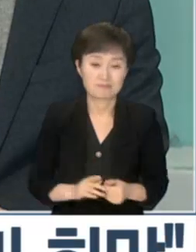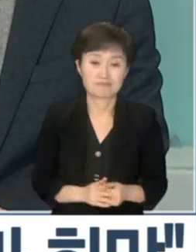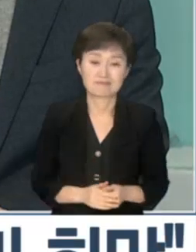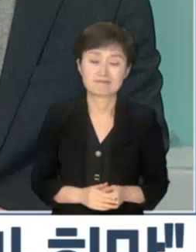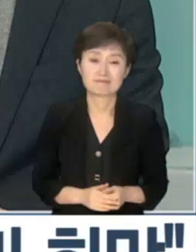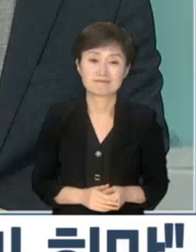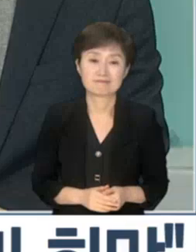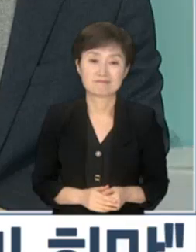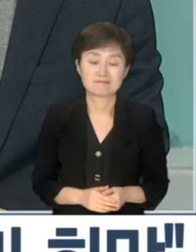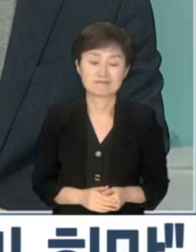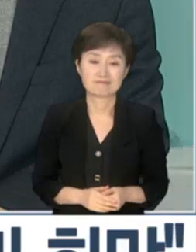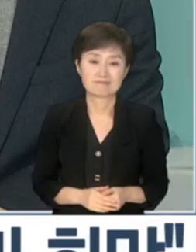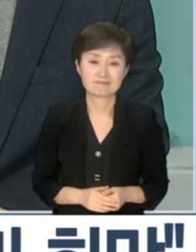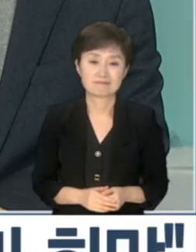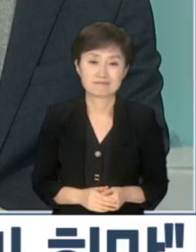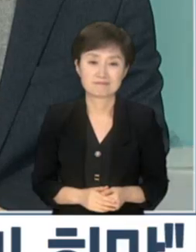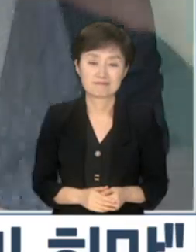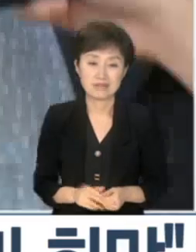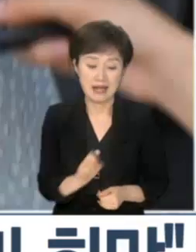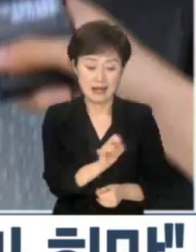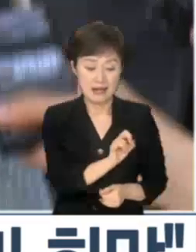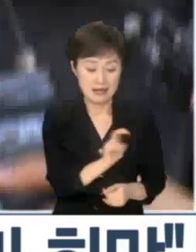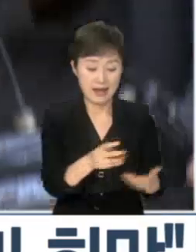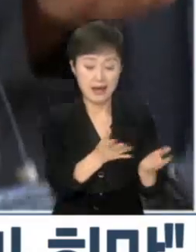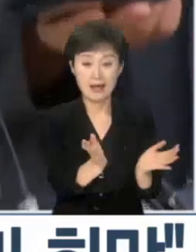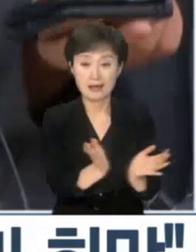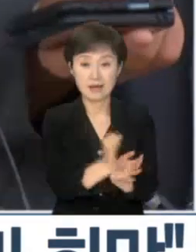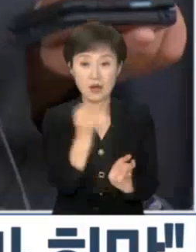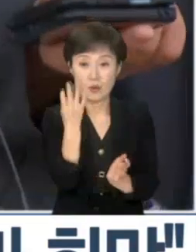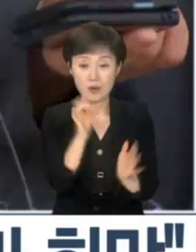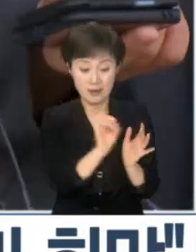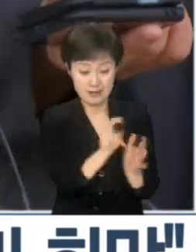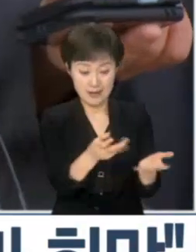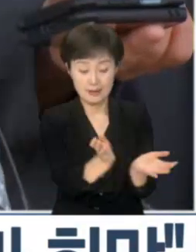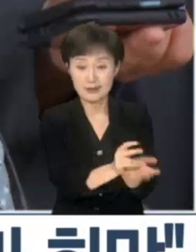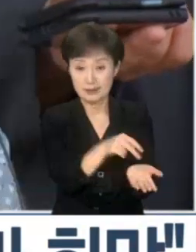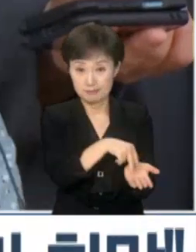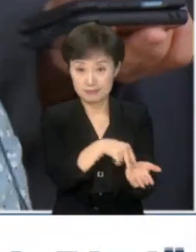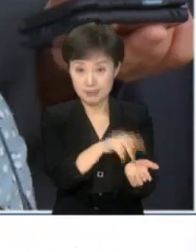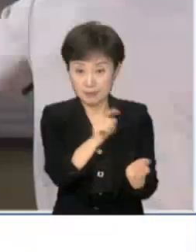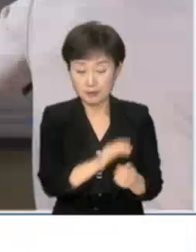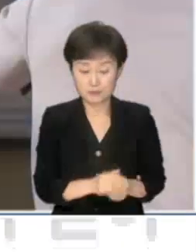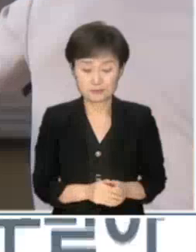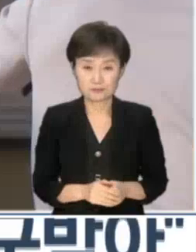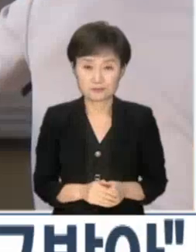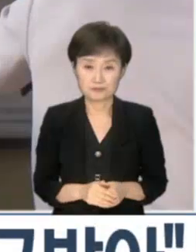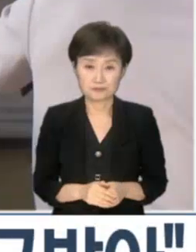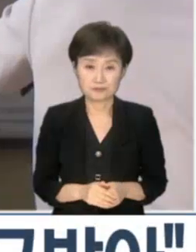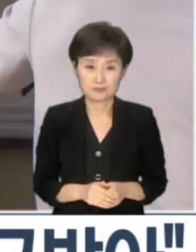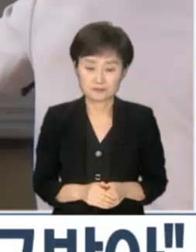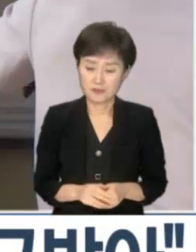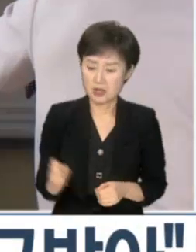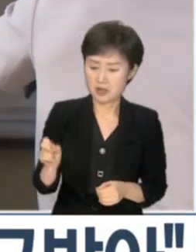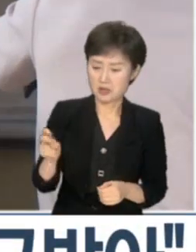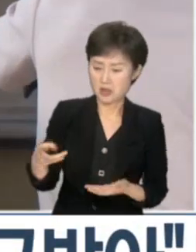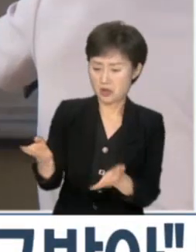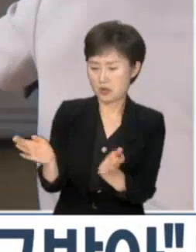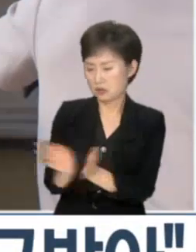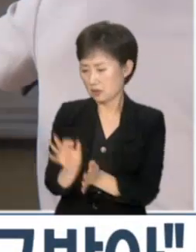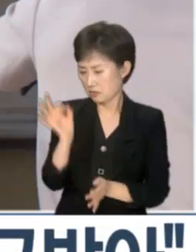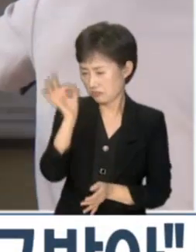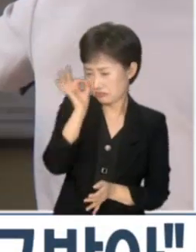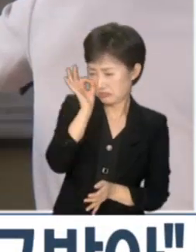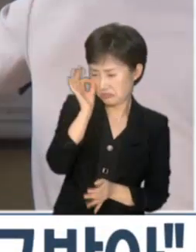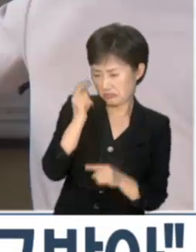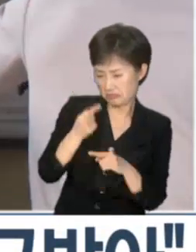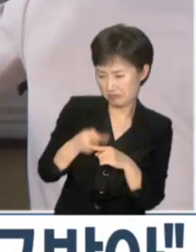원래 이제 야당은 항상 그렇습니다. 여당도 그렇고 이게 이제 여당의 인재영입 1호를 발표를 하면은 단